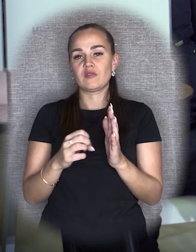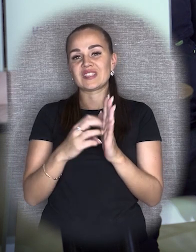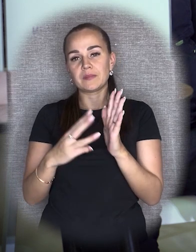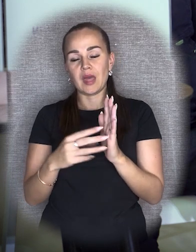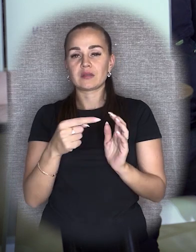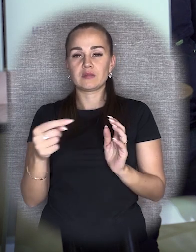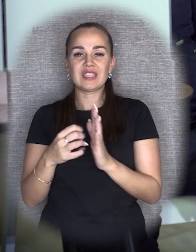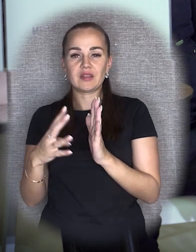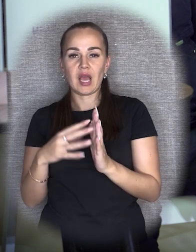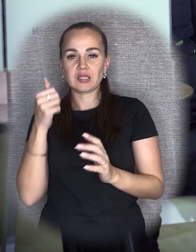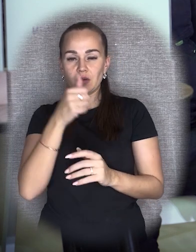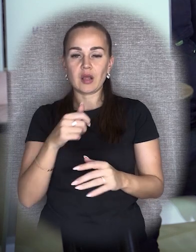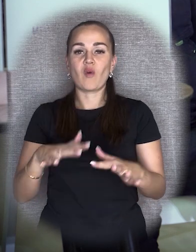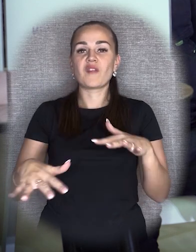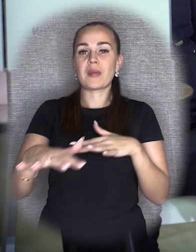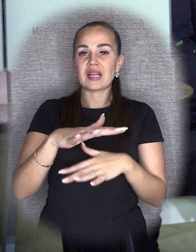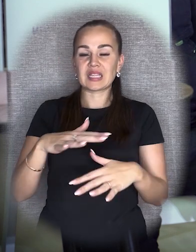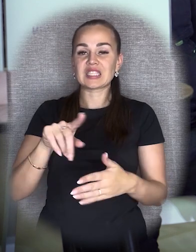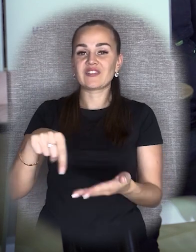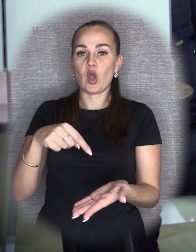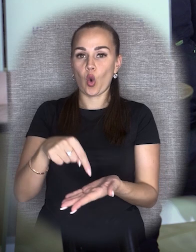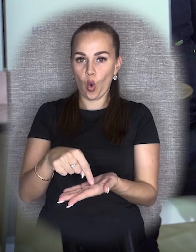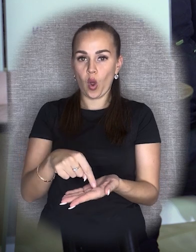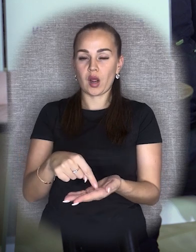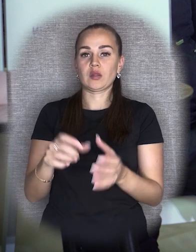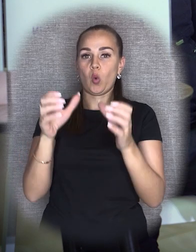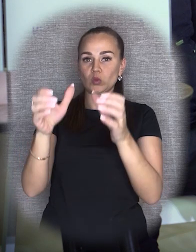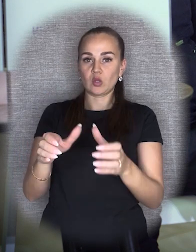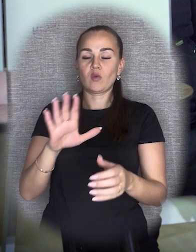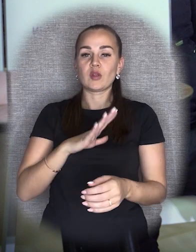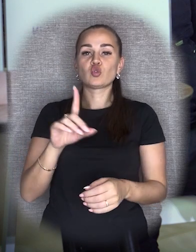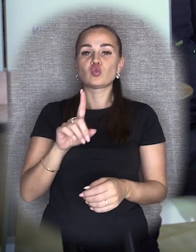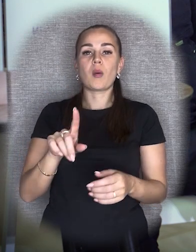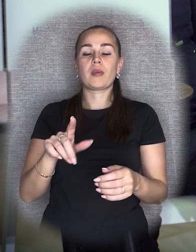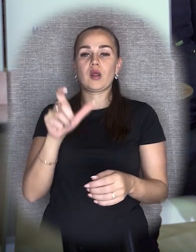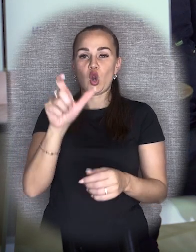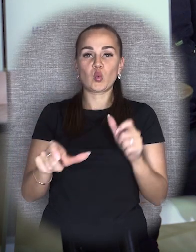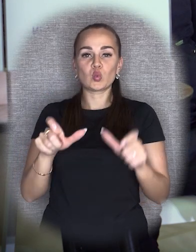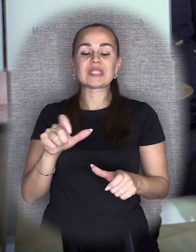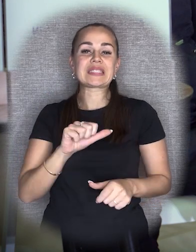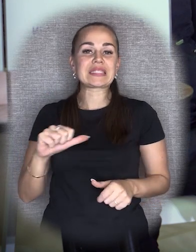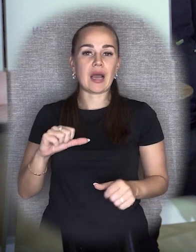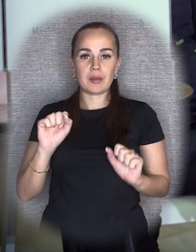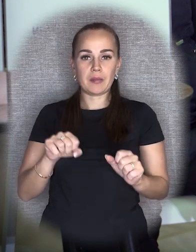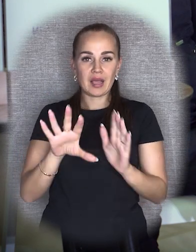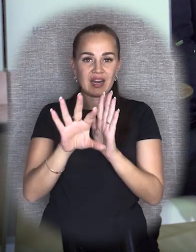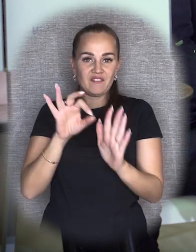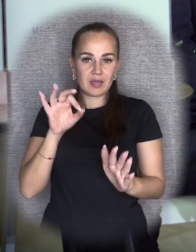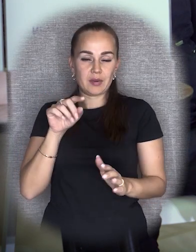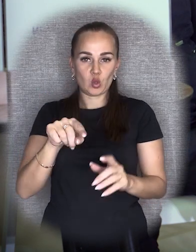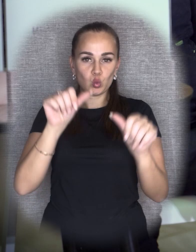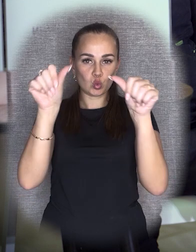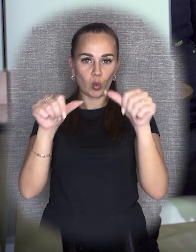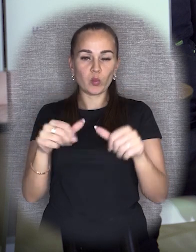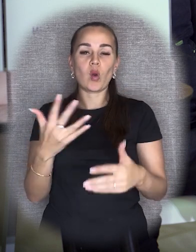1918-1919 годах в пространстве города на суд публики, так сказать, чтобы граждане сами могли выбрать ту скульптуру, которую они хотят